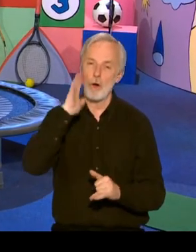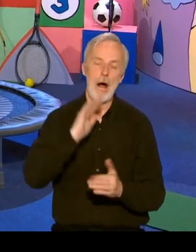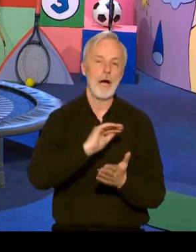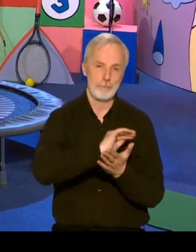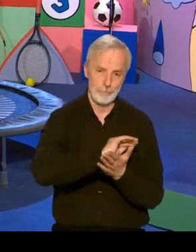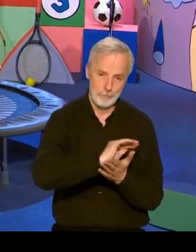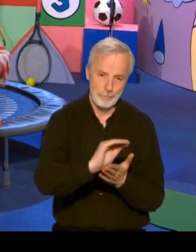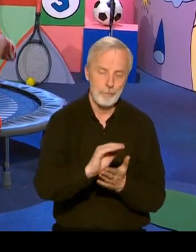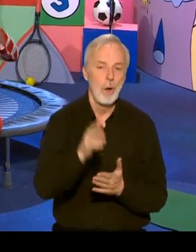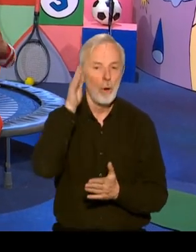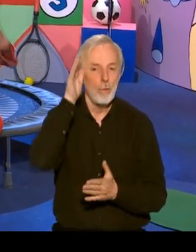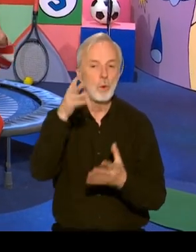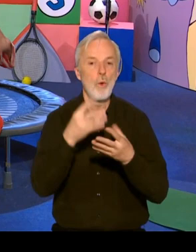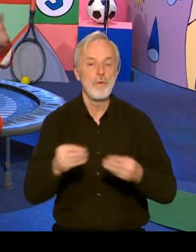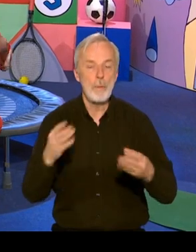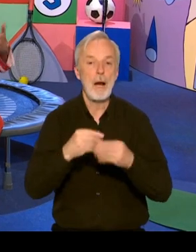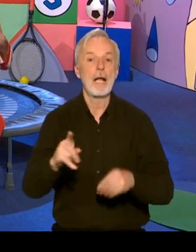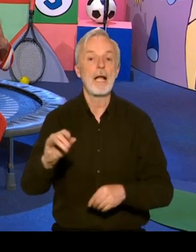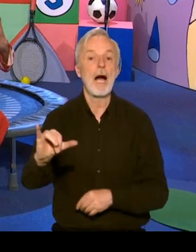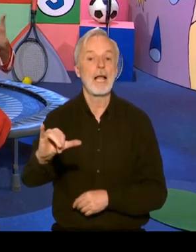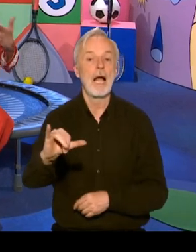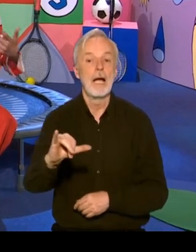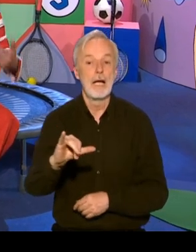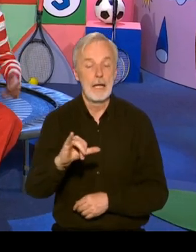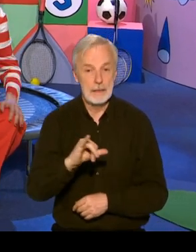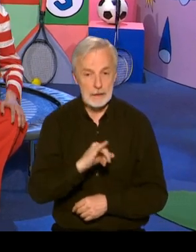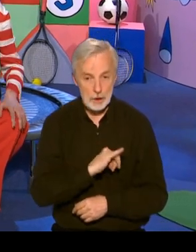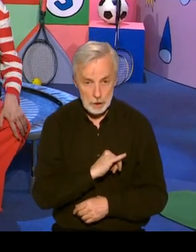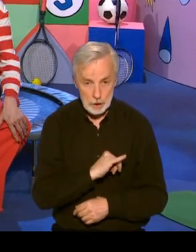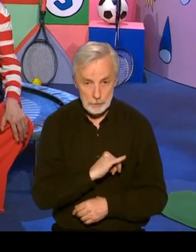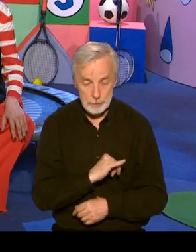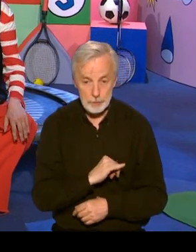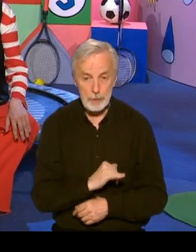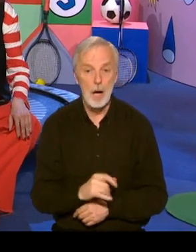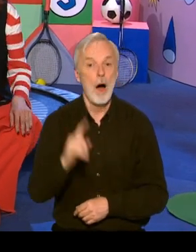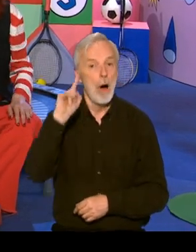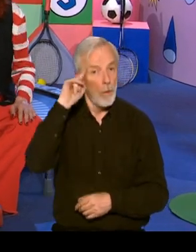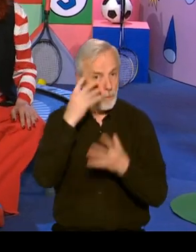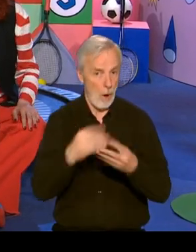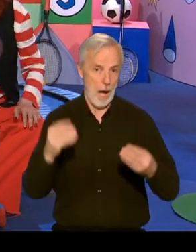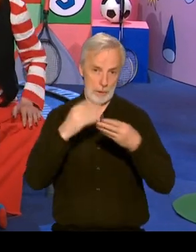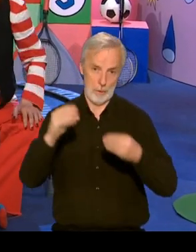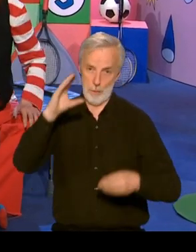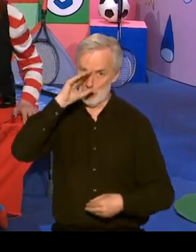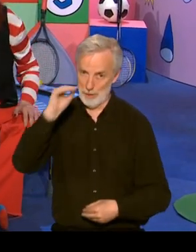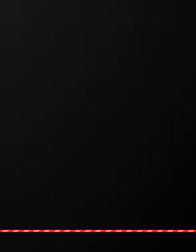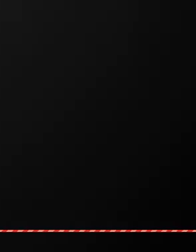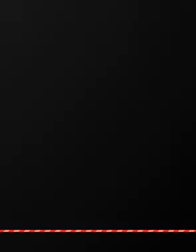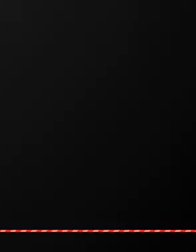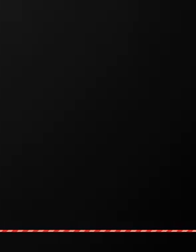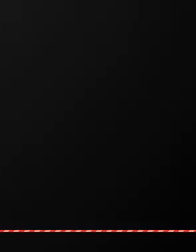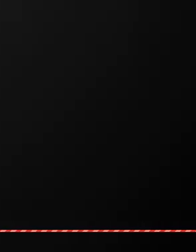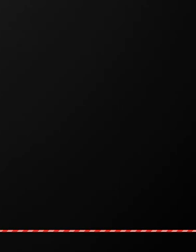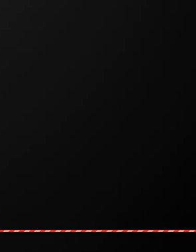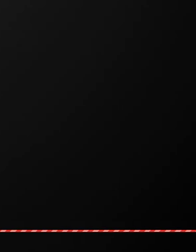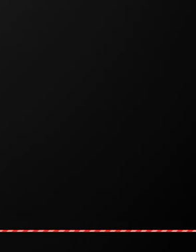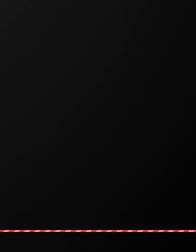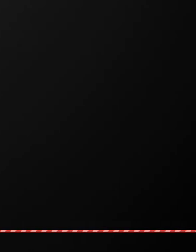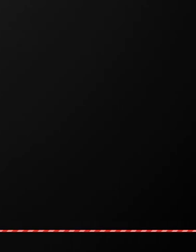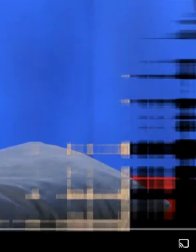Povíme si všechno, ale nejdřív se všichni trošičku vydýcháme a koukneme se na pohádku.